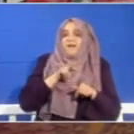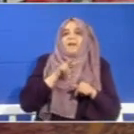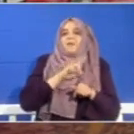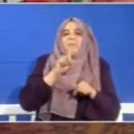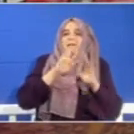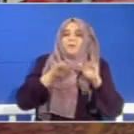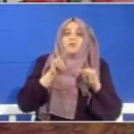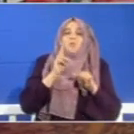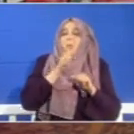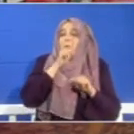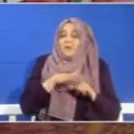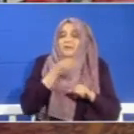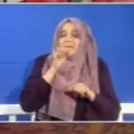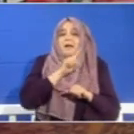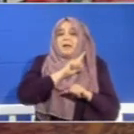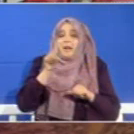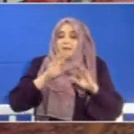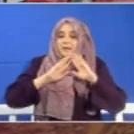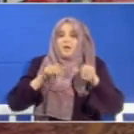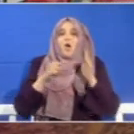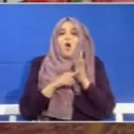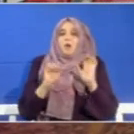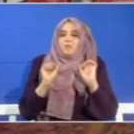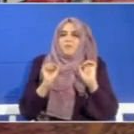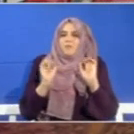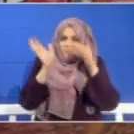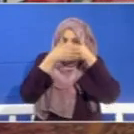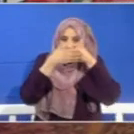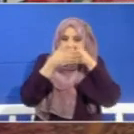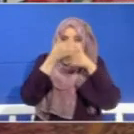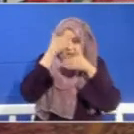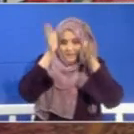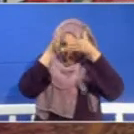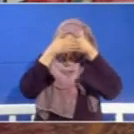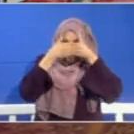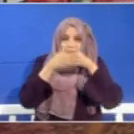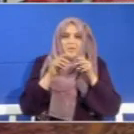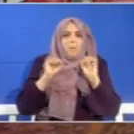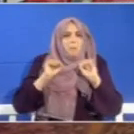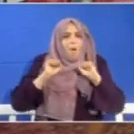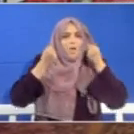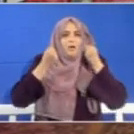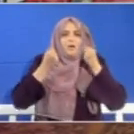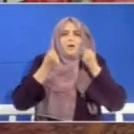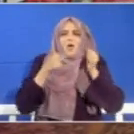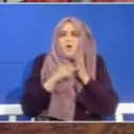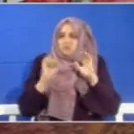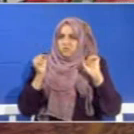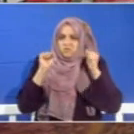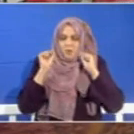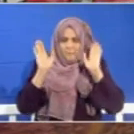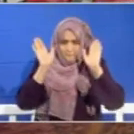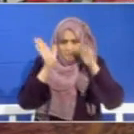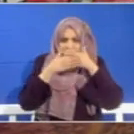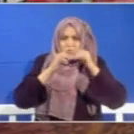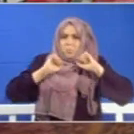لأن الرسول صلى الله عليه وسلم يقول لا طلاق في إغلاق، يعني الإنسان لما يكون درجة قوية من الغضب